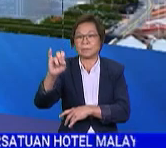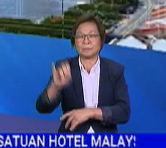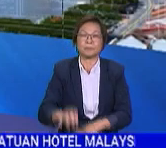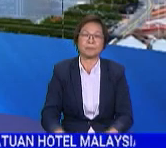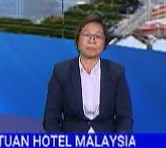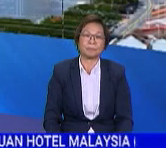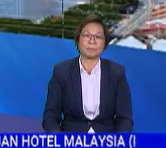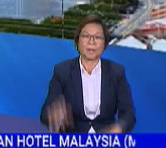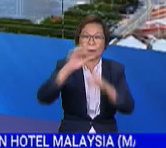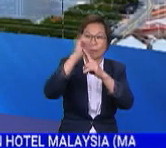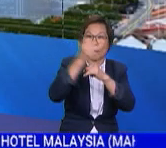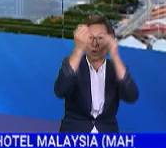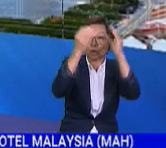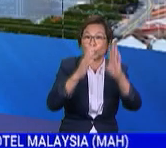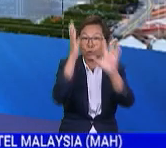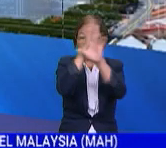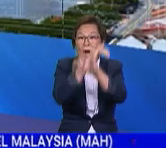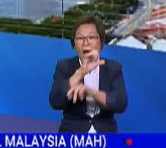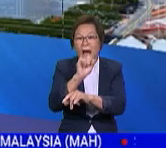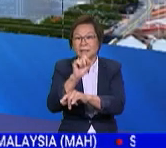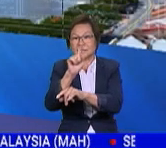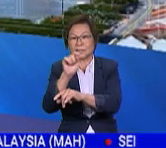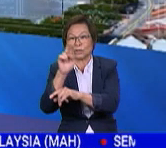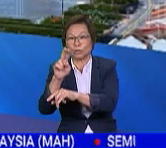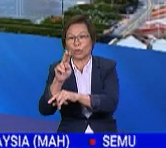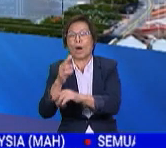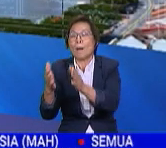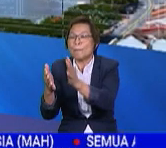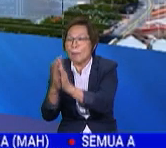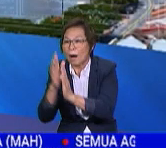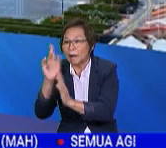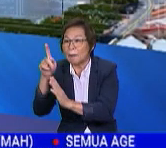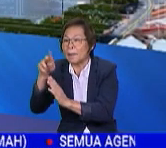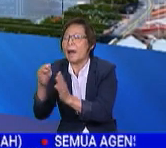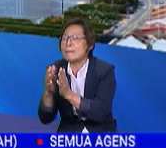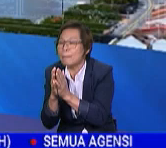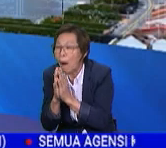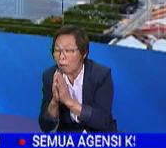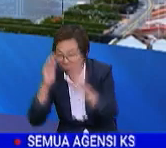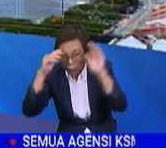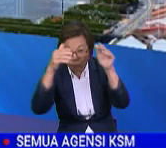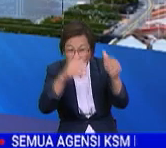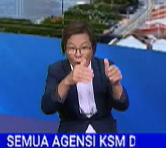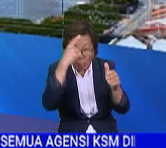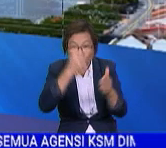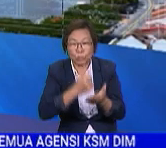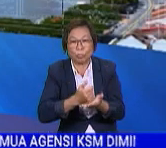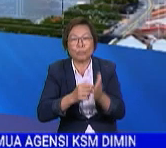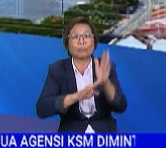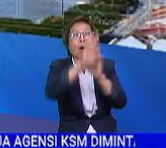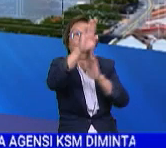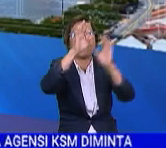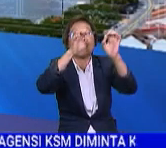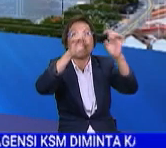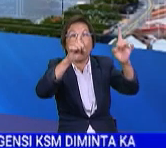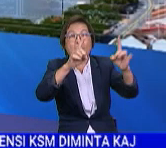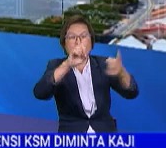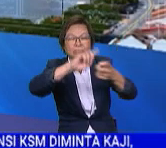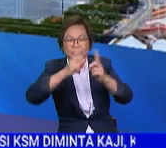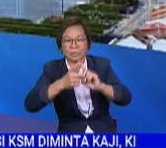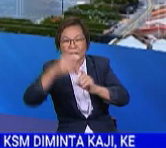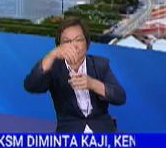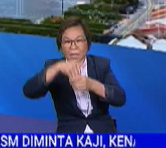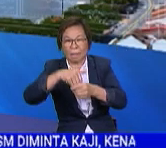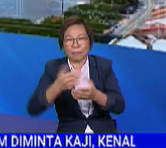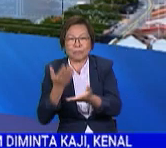Hai kesatuan guru srawa stu meminta Kementerian Pendidikan Malaysia KPM memberi perhatian untuk pembangunan pendidikan secara digital